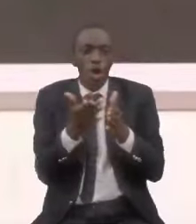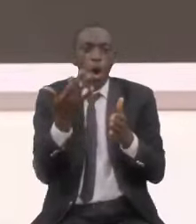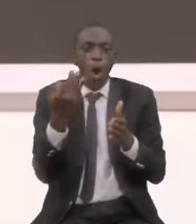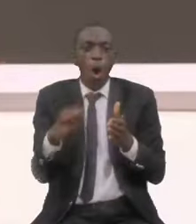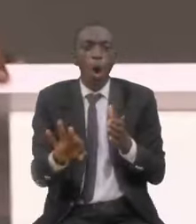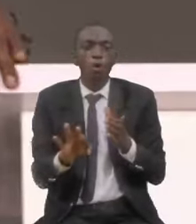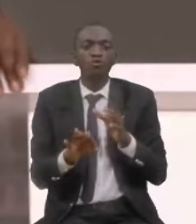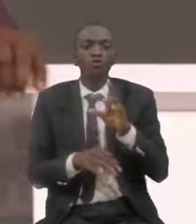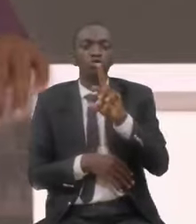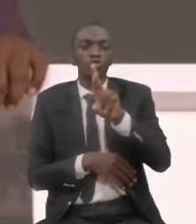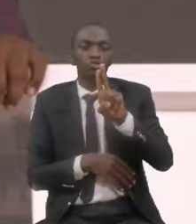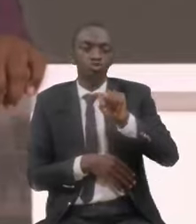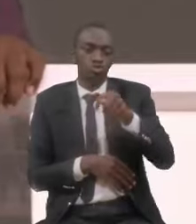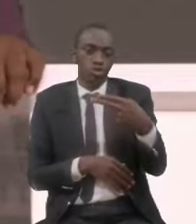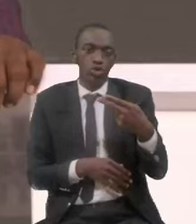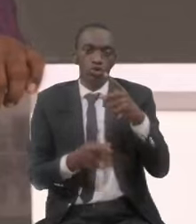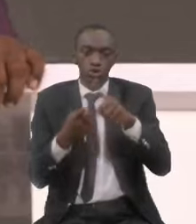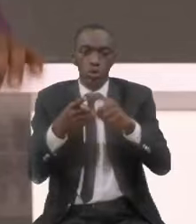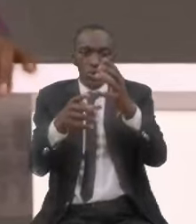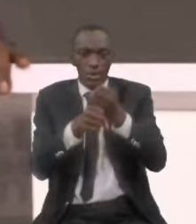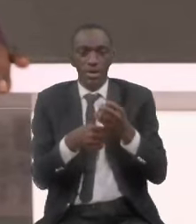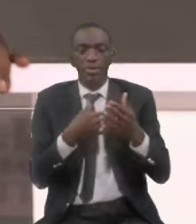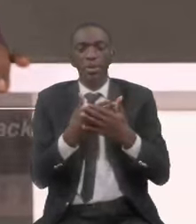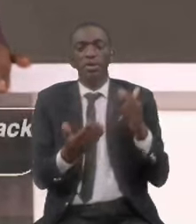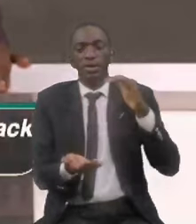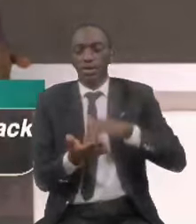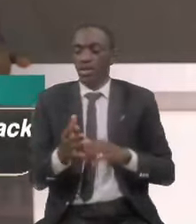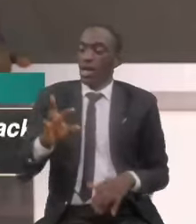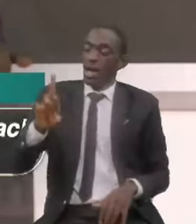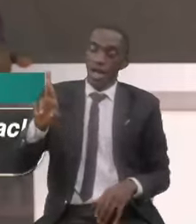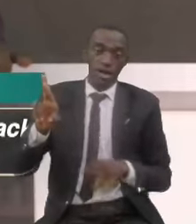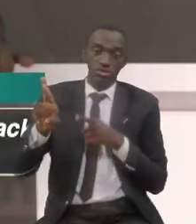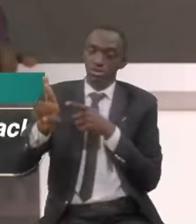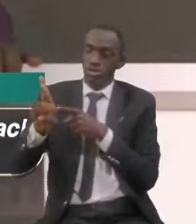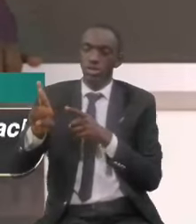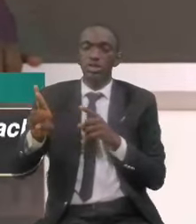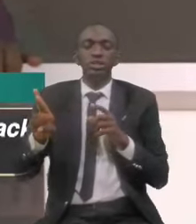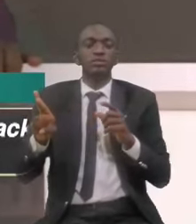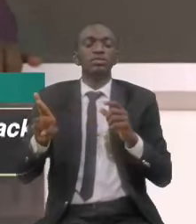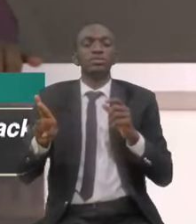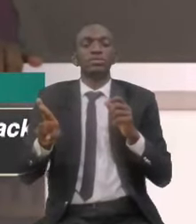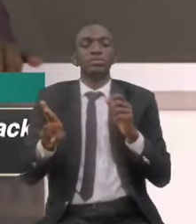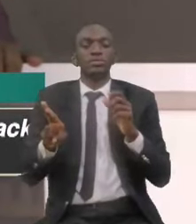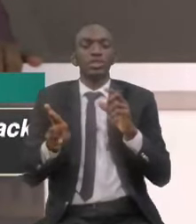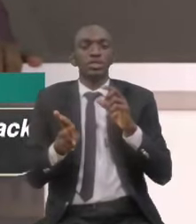repossession. R. Réaffirmer la décision de